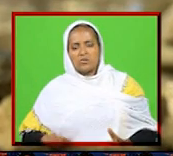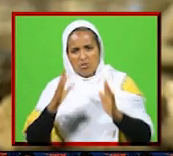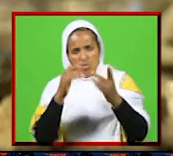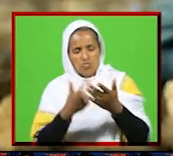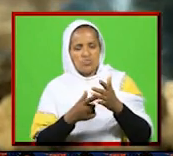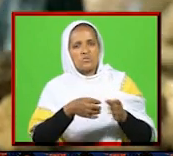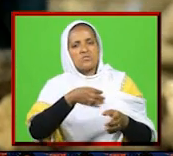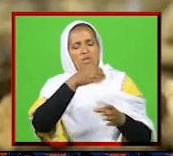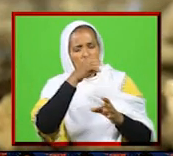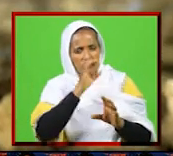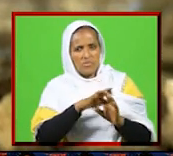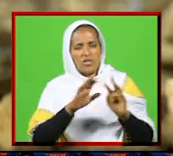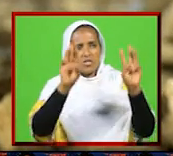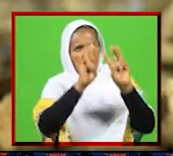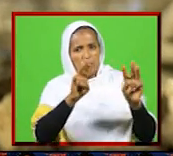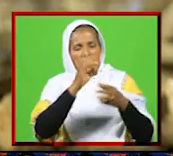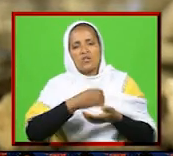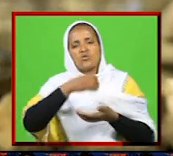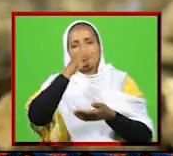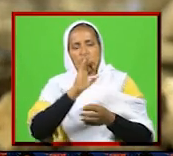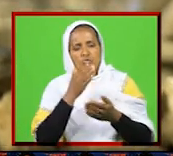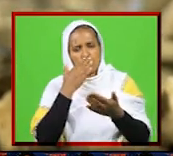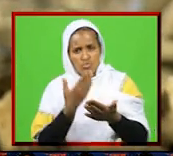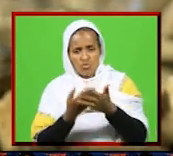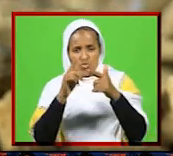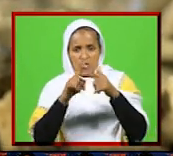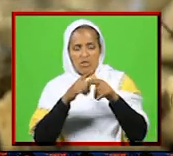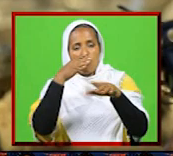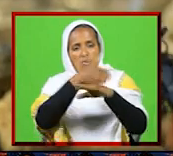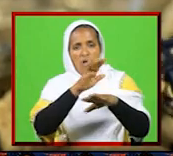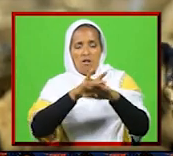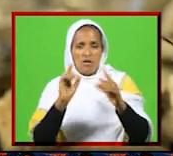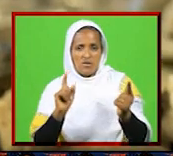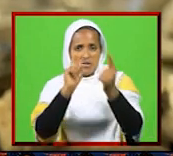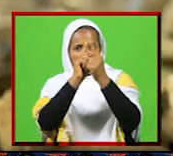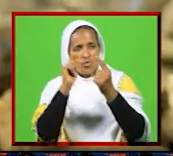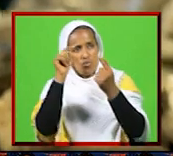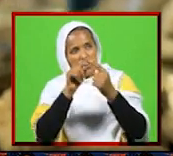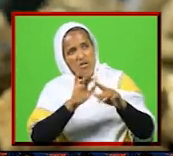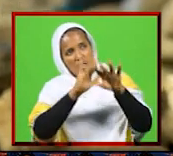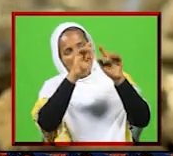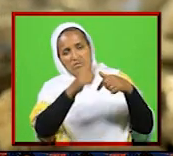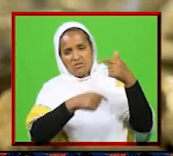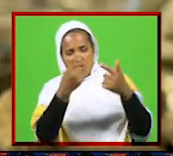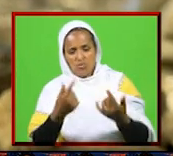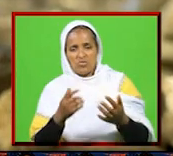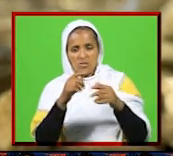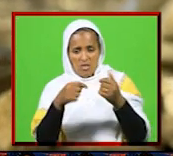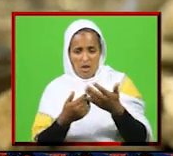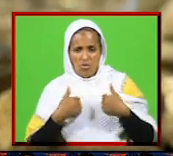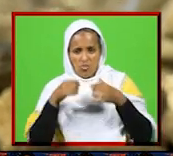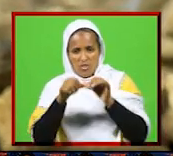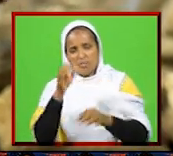ምእመናኑ እዚህ ጠምቀው ሰንበቴ ይጠጣል። ጥሩ። እንግዲህ ያው በኋላ ላይ እንገናኛለን ወደ ላይ ስንወጣ።